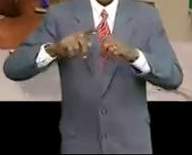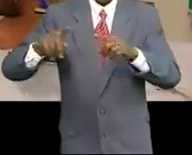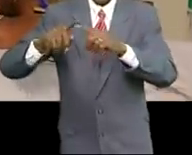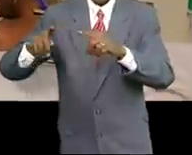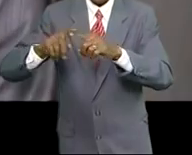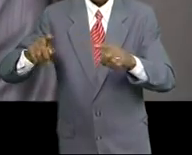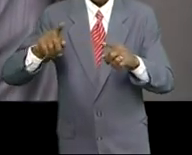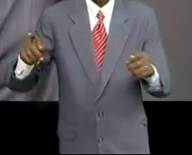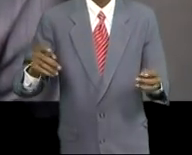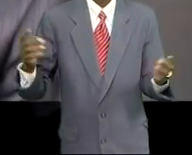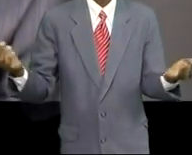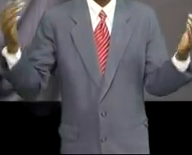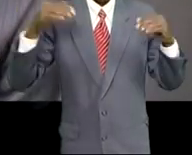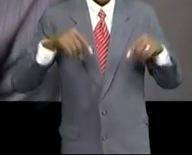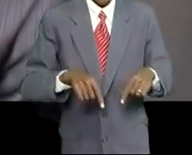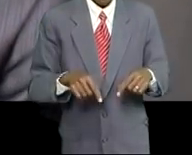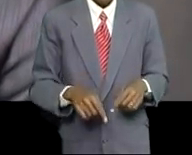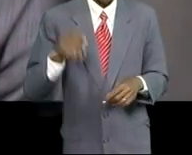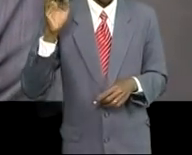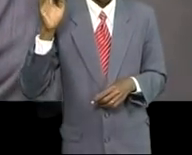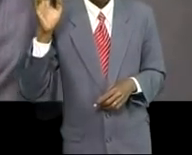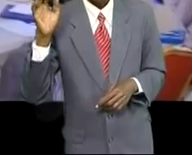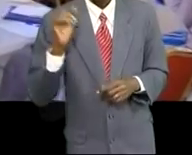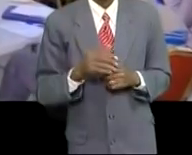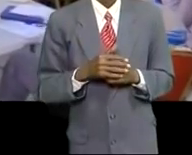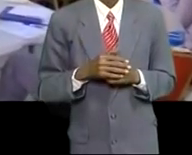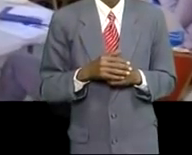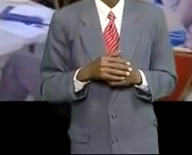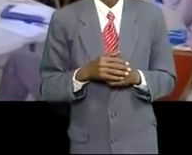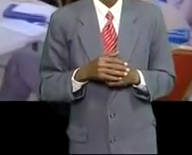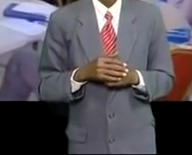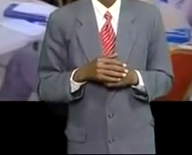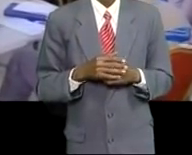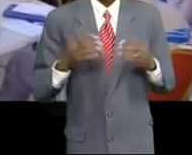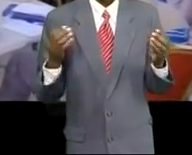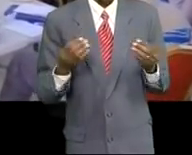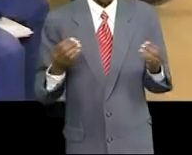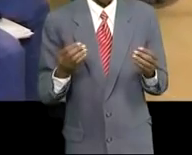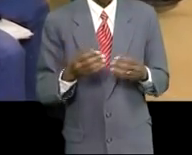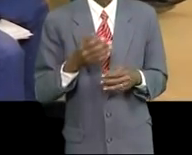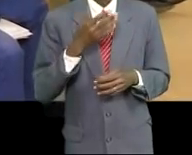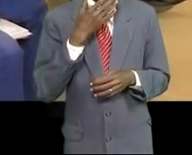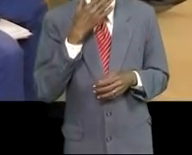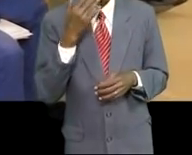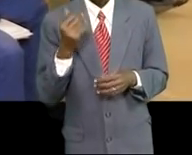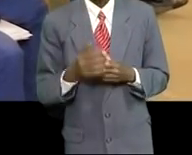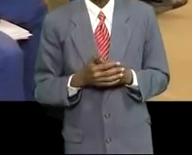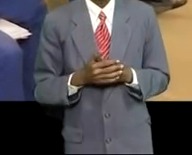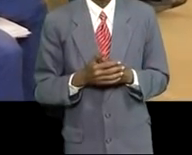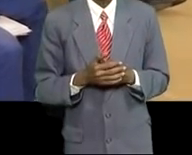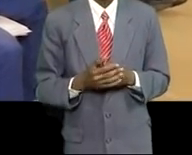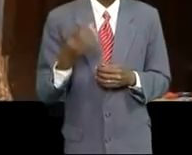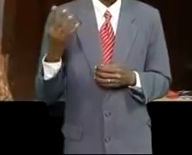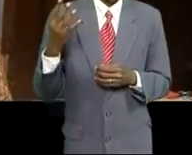techniques de collecte des rumeurs et fausses informations liées à la COVID-19. Et les apprenants viennent donc des 4 provinces les